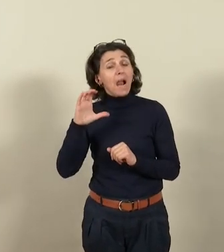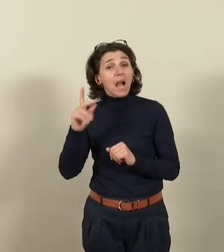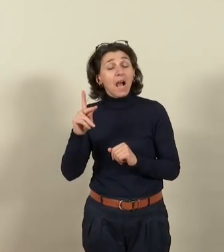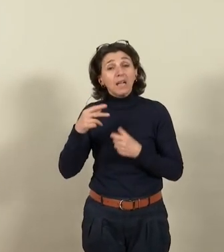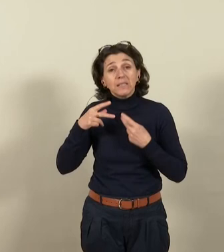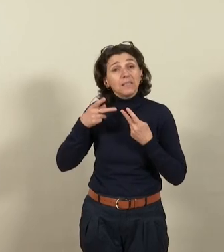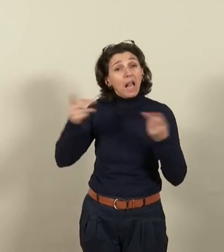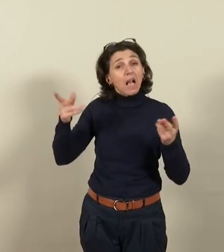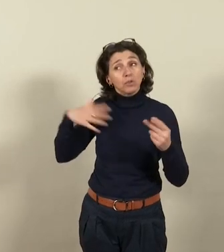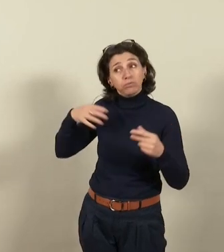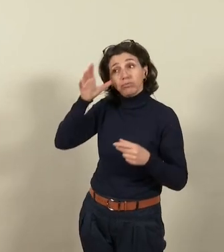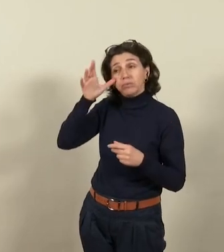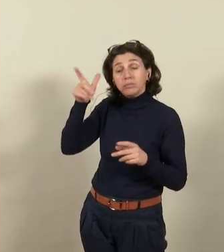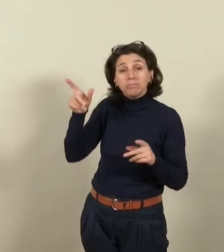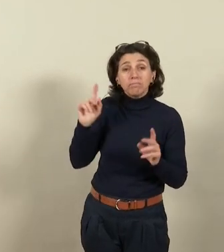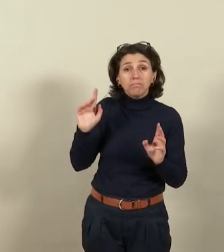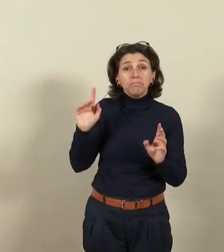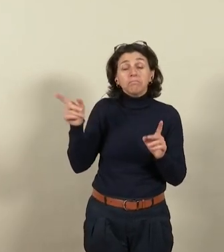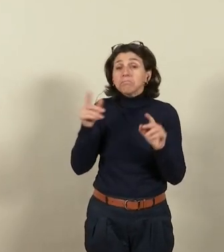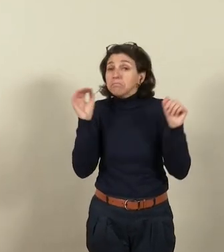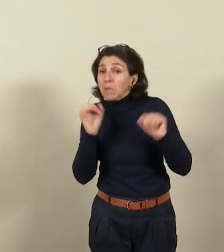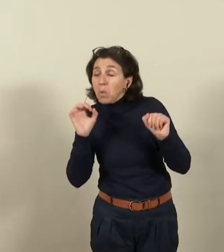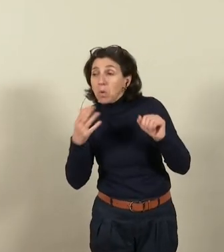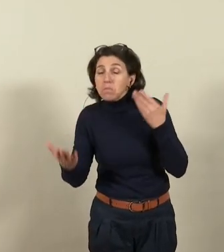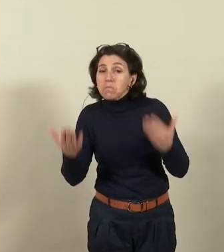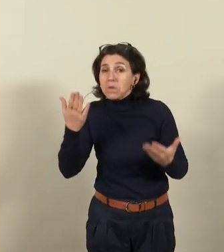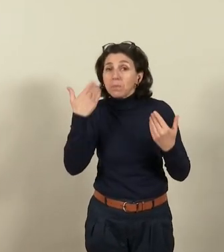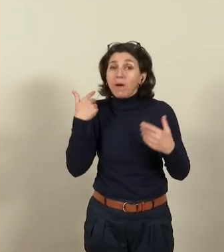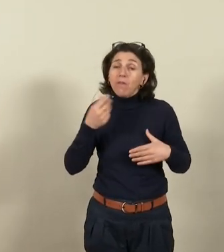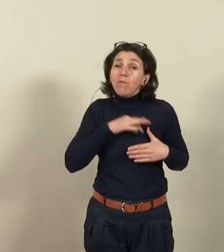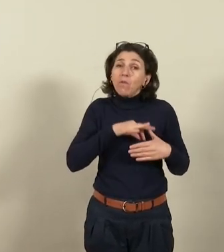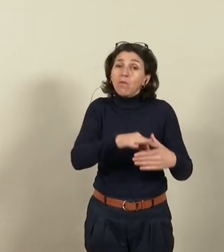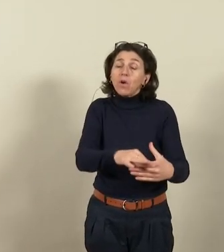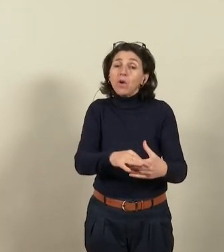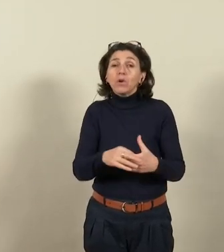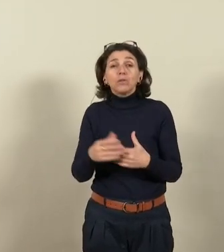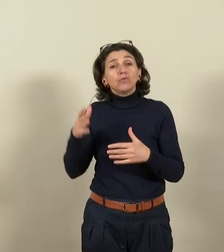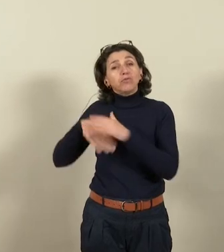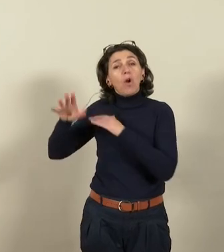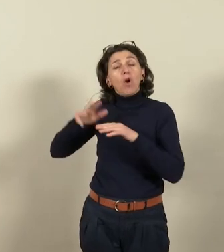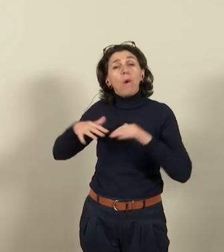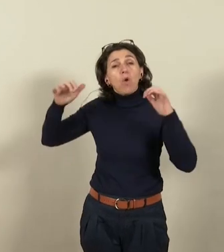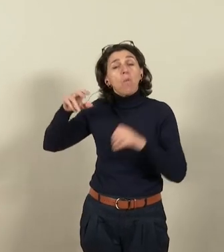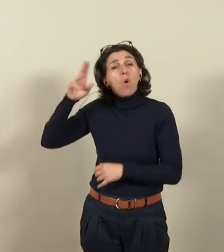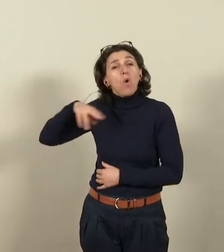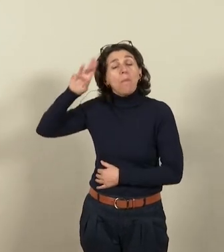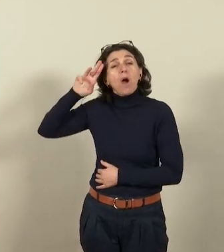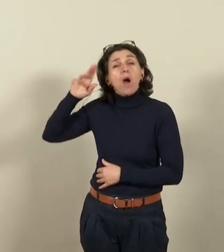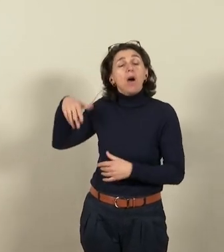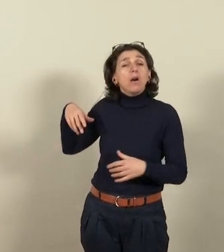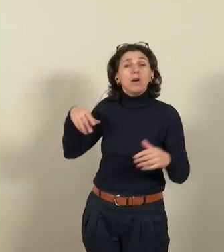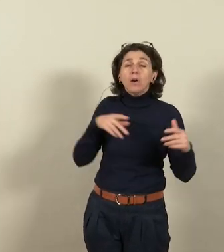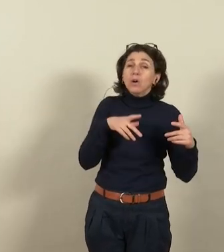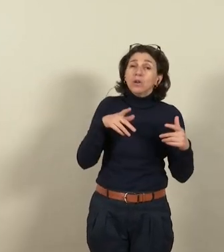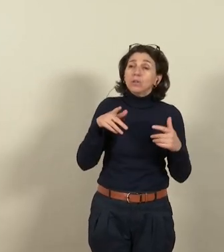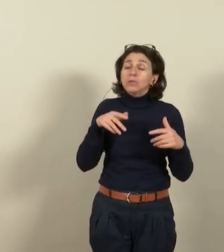passerai le fait parce que je suis pas sûr qu'il soit tout à fait en accord avec l'ensemble des votes peut-être de Manon obri au Parlement européen ou même de Yannick jado et de son groupe donc je pense